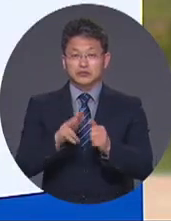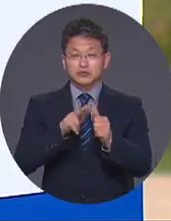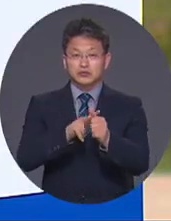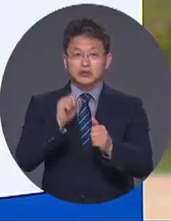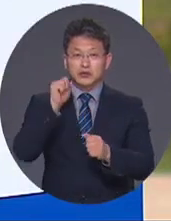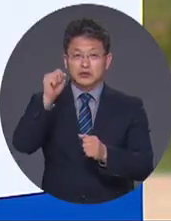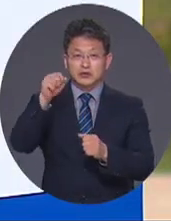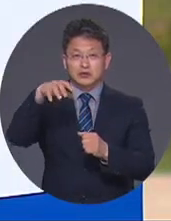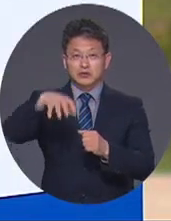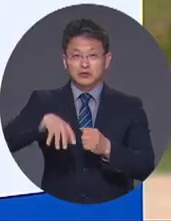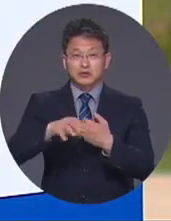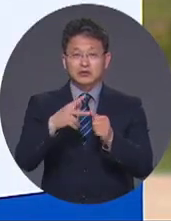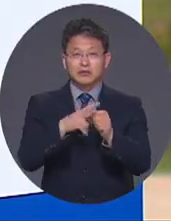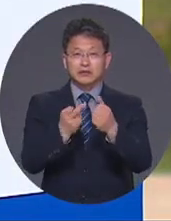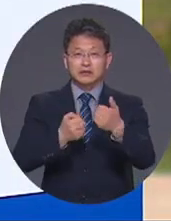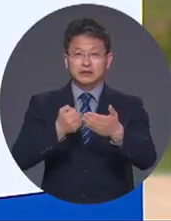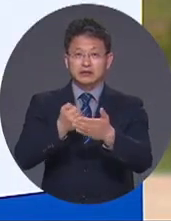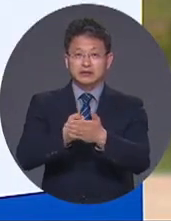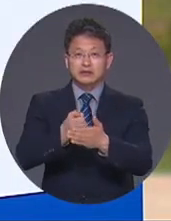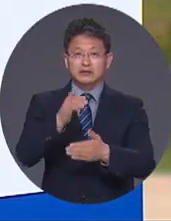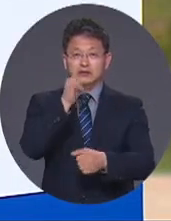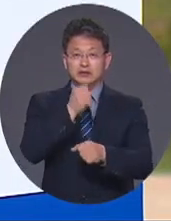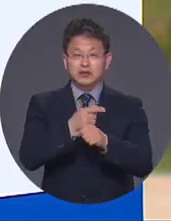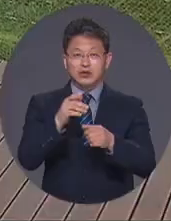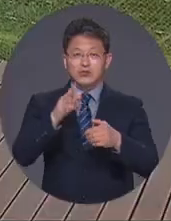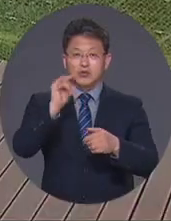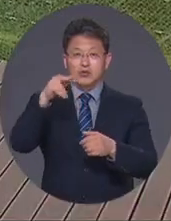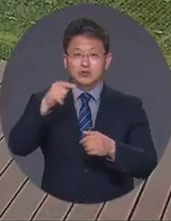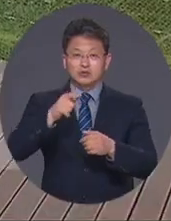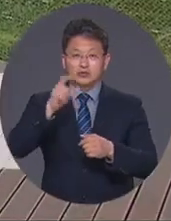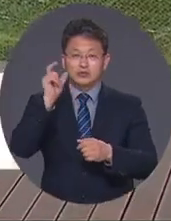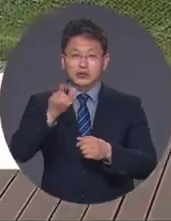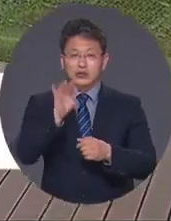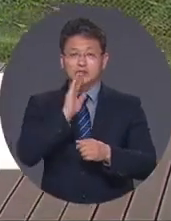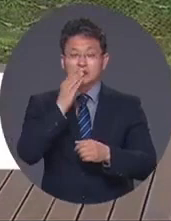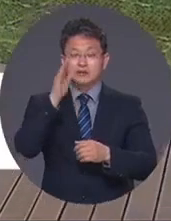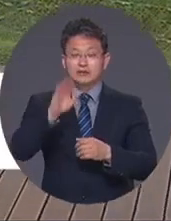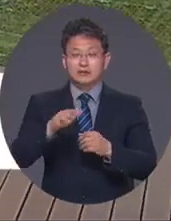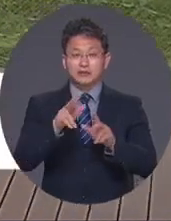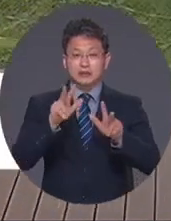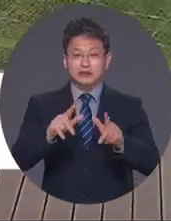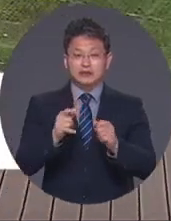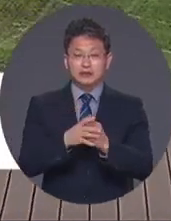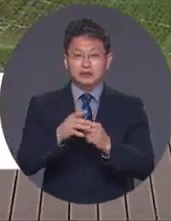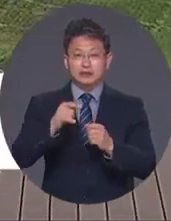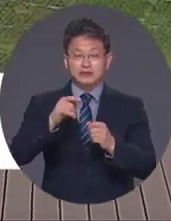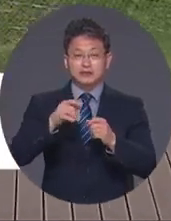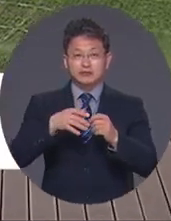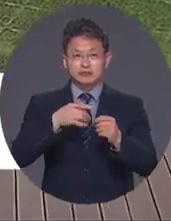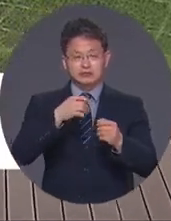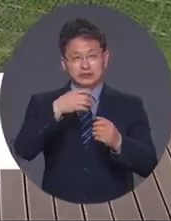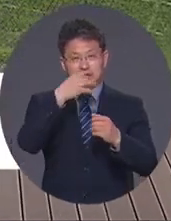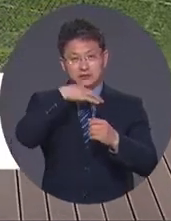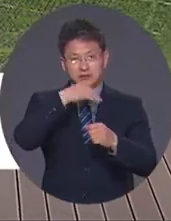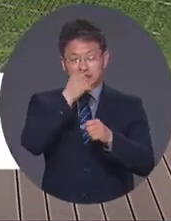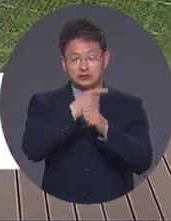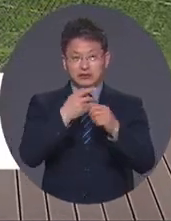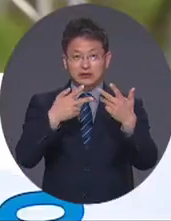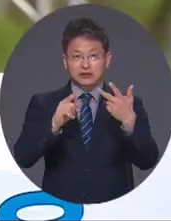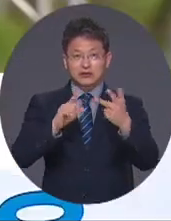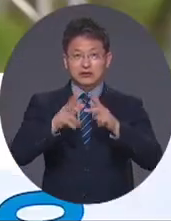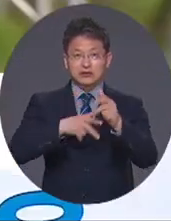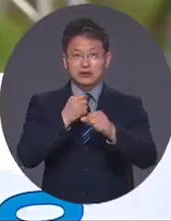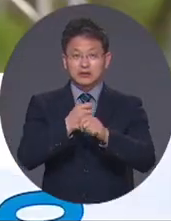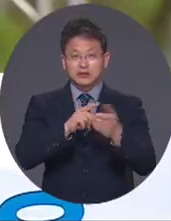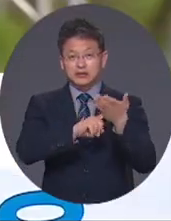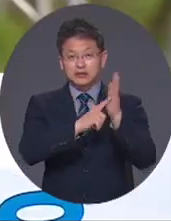선언 장소로 마산을 선택했습니다. 보수색이 짙은 곳이지만 현직 프리미엄을 앞세워 7대 세계산업